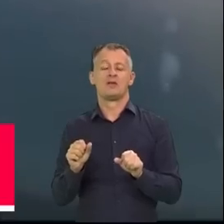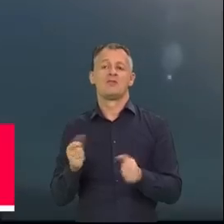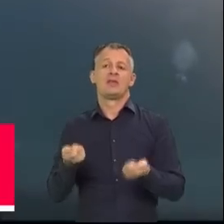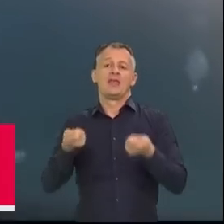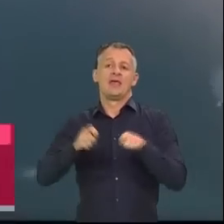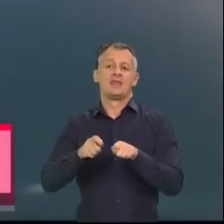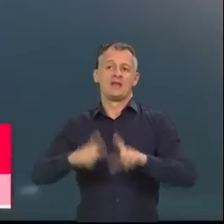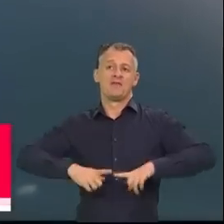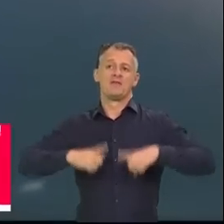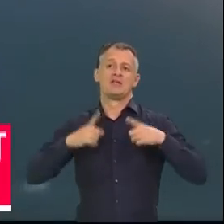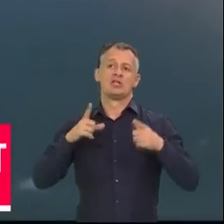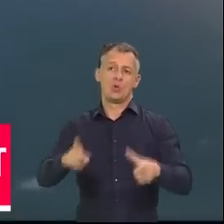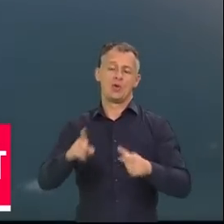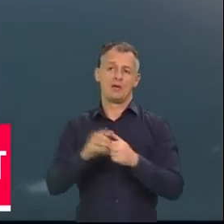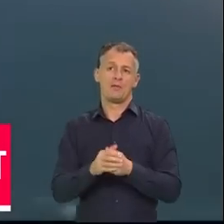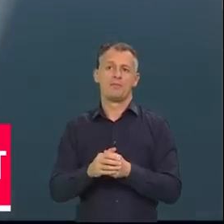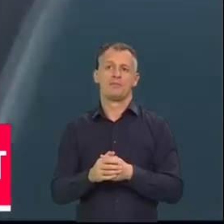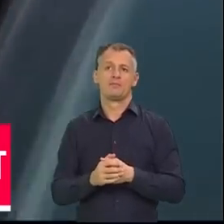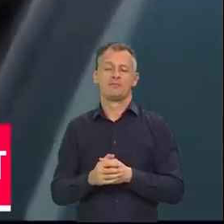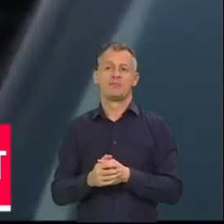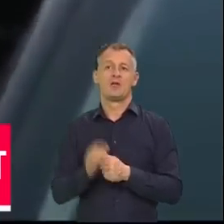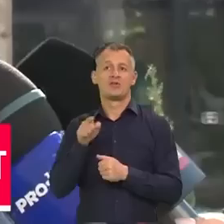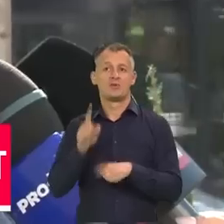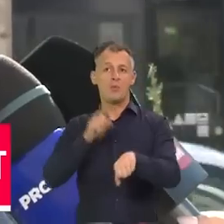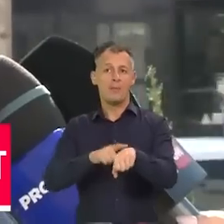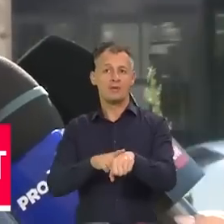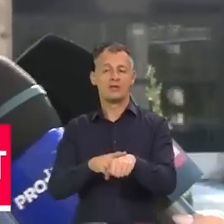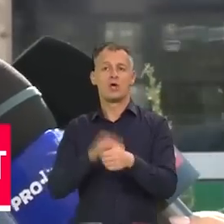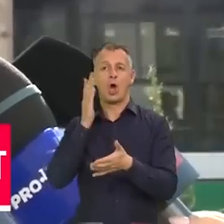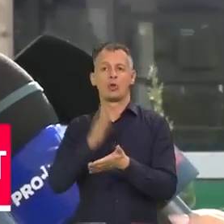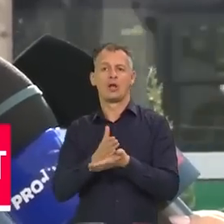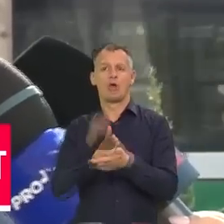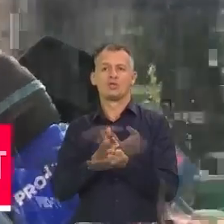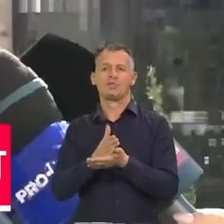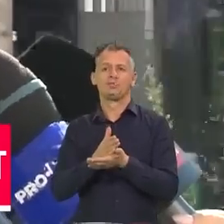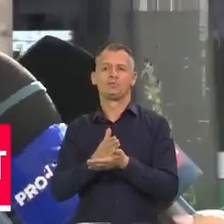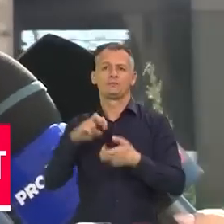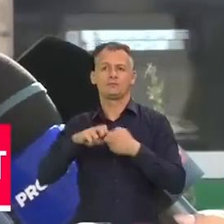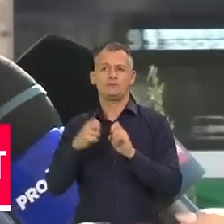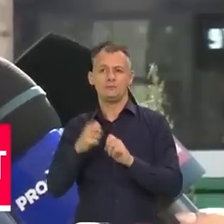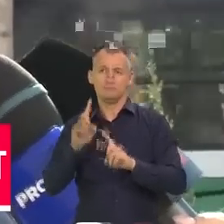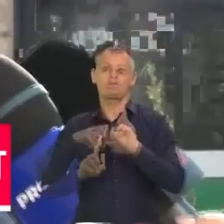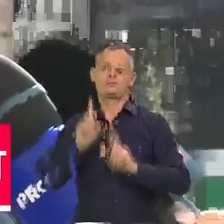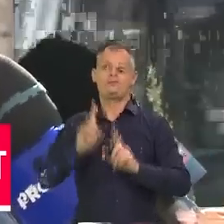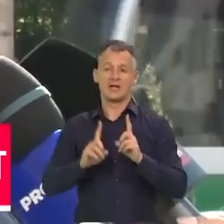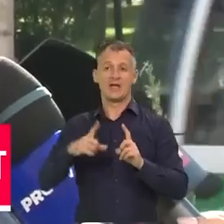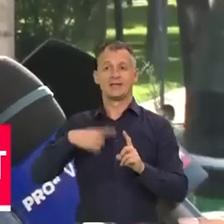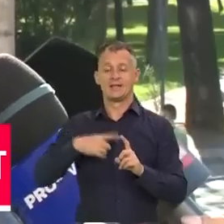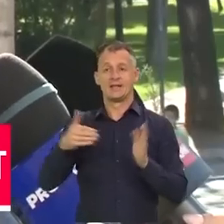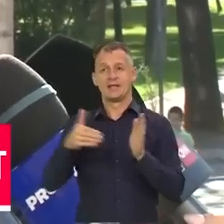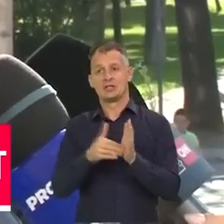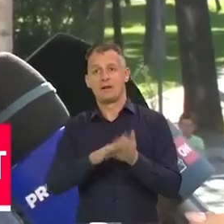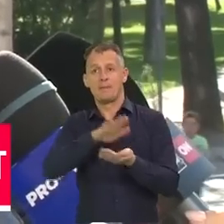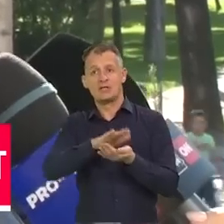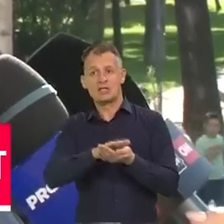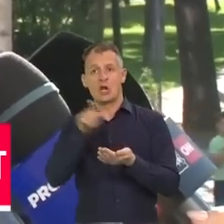privare, într-o formă de o altă măsură preventivă. Practic, la acest moment se tratează exclusiv problema dacă e necesară